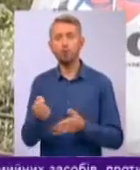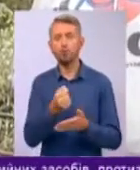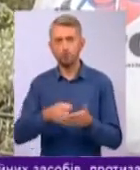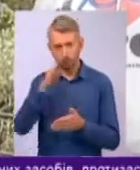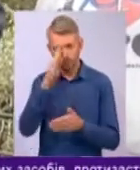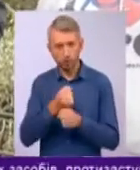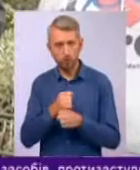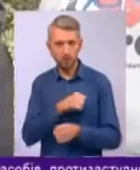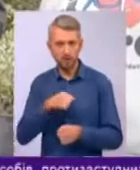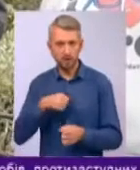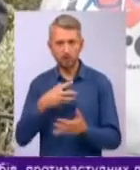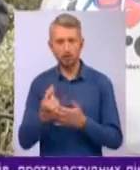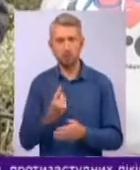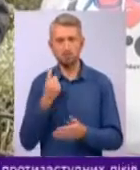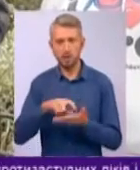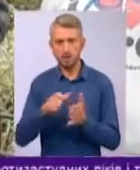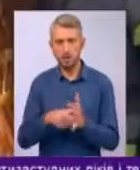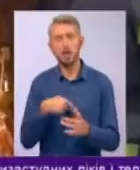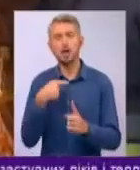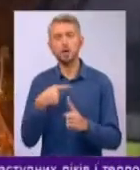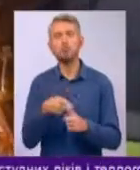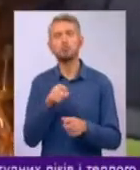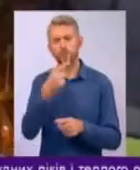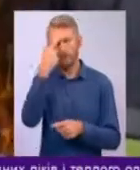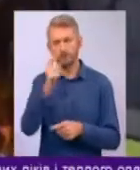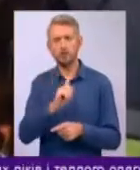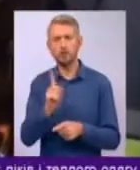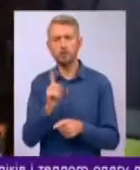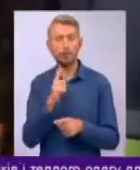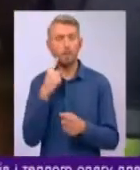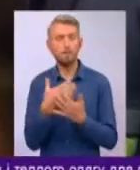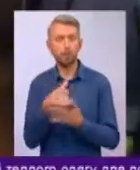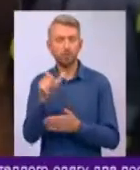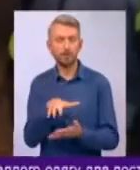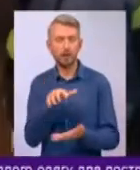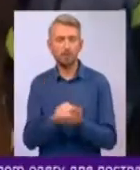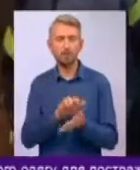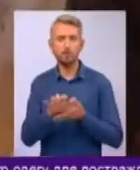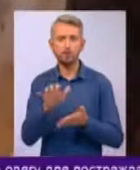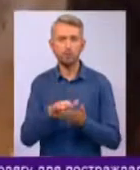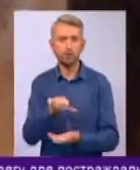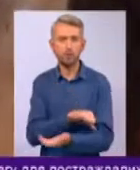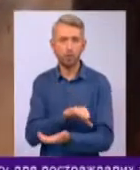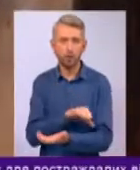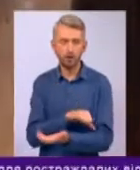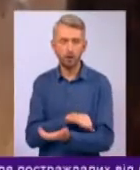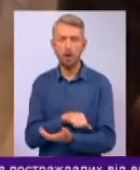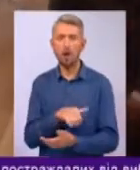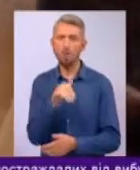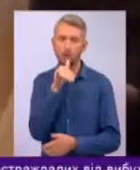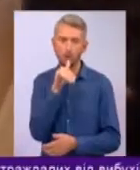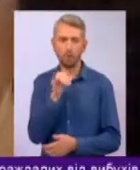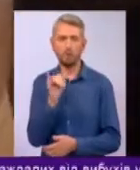виготовляв сам у власній майстерні. Крім того, правоохоронці заявили, що підозрюваний займався виробництвом наркотиків, марихуани